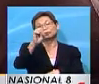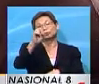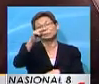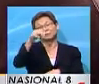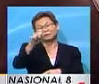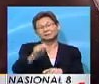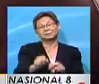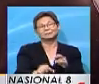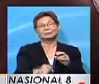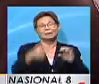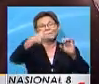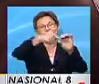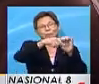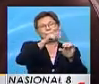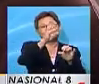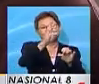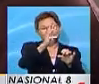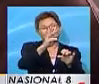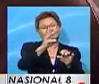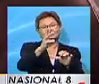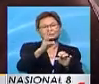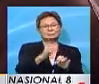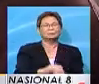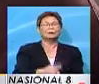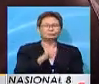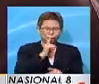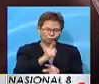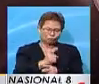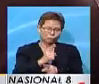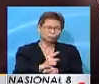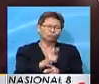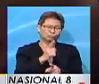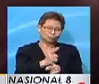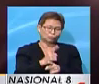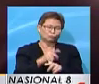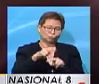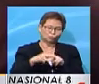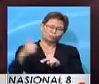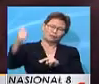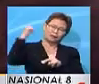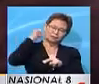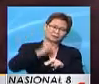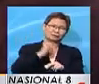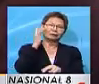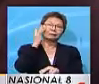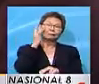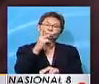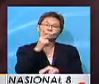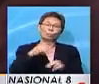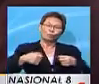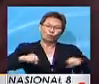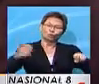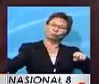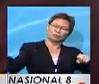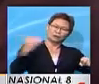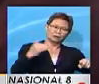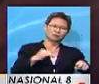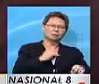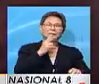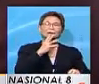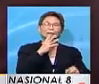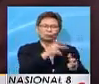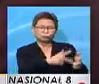tu dia memang duduk betul-betul belakang sayalah dia tak nampaklah motor depan Tu Mai lepas tu dia deras dia nak